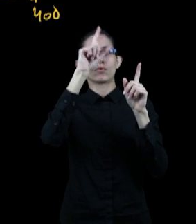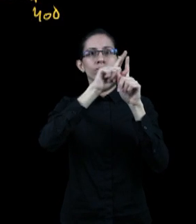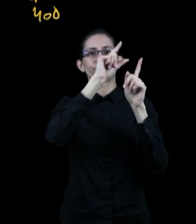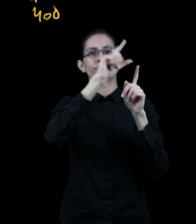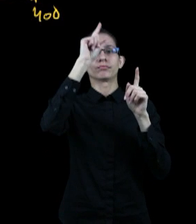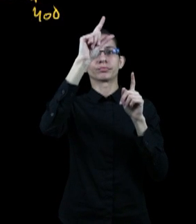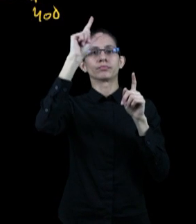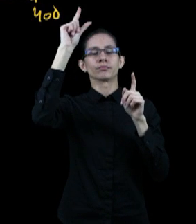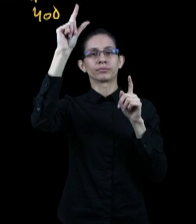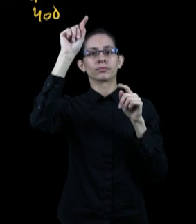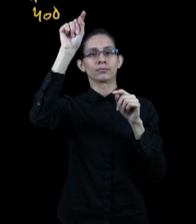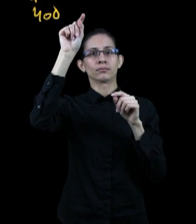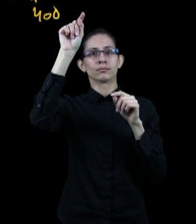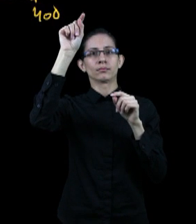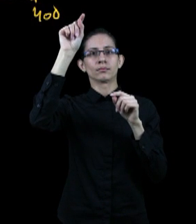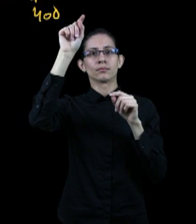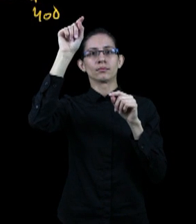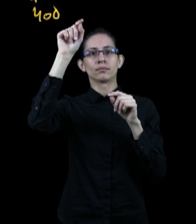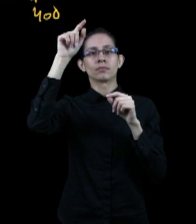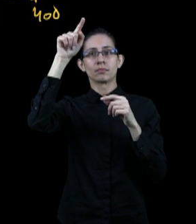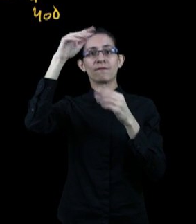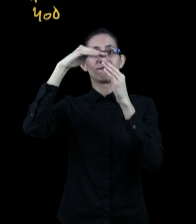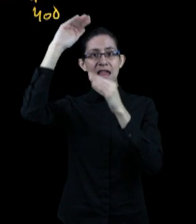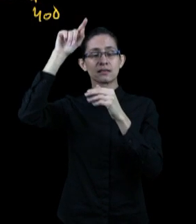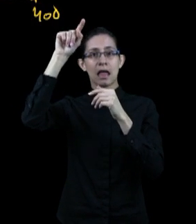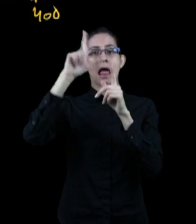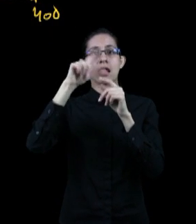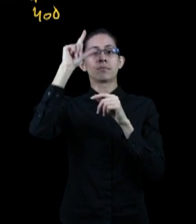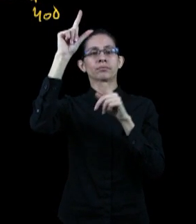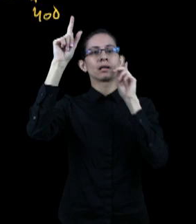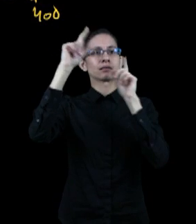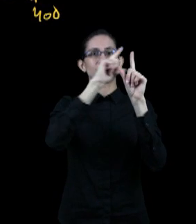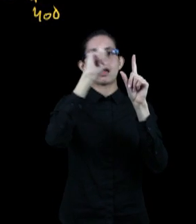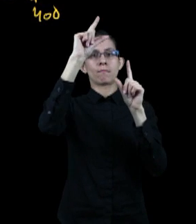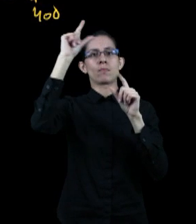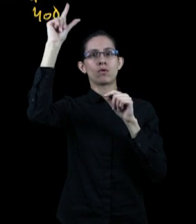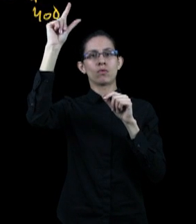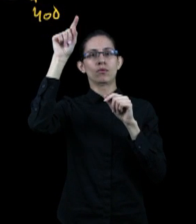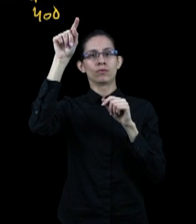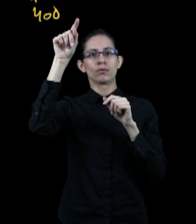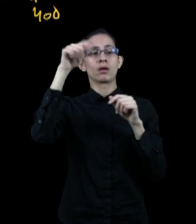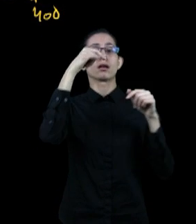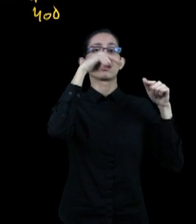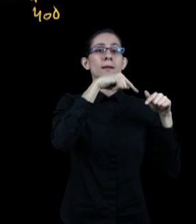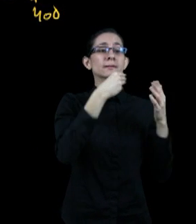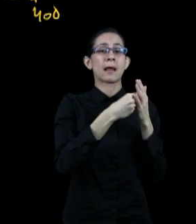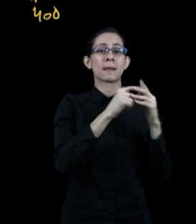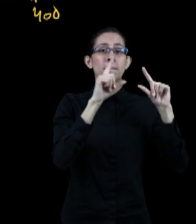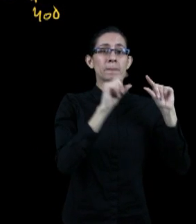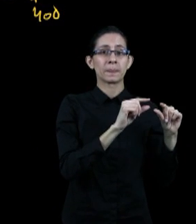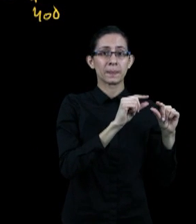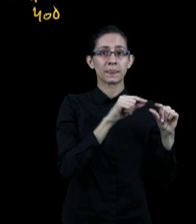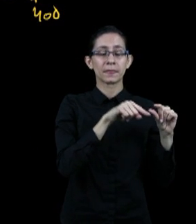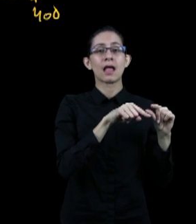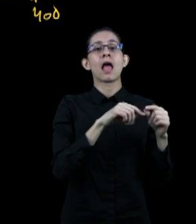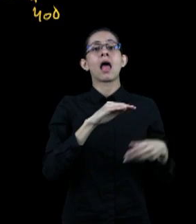podaży. Natomiast przy wysokiej cenie mamy dużą wielkość. Każdy taki schodek oznacza ten sam procent obu